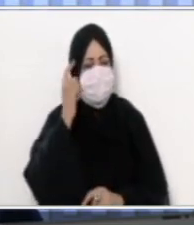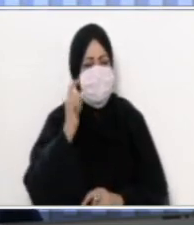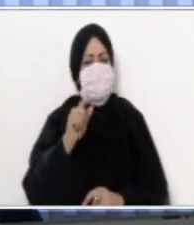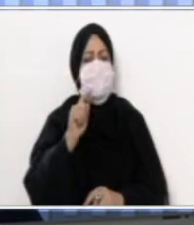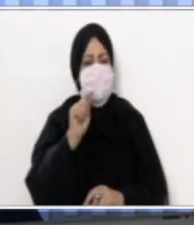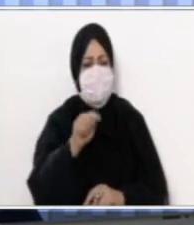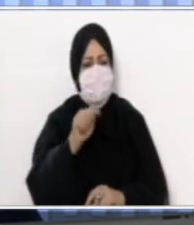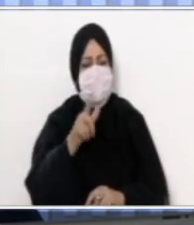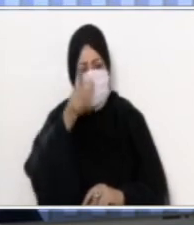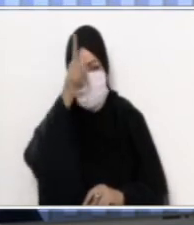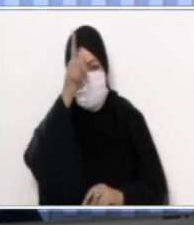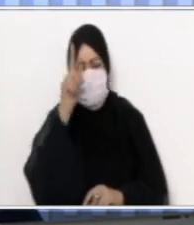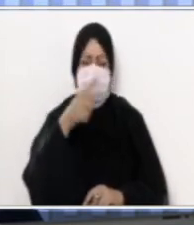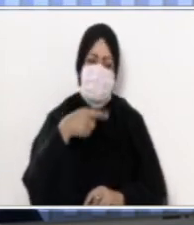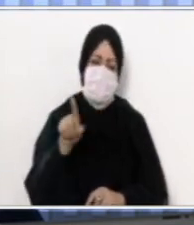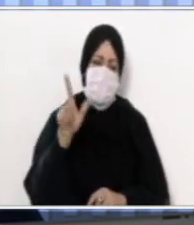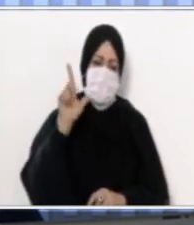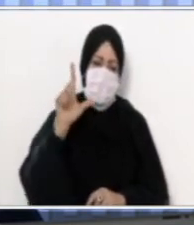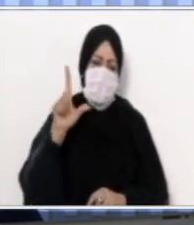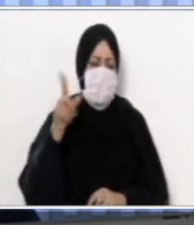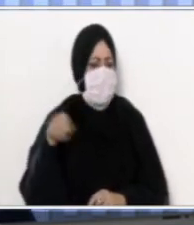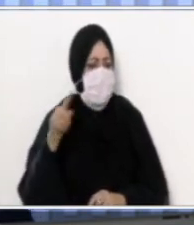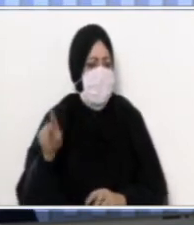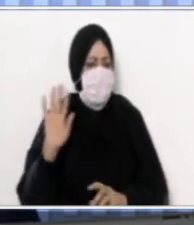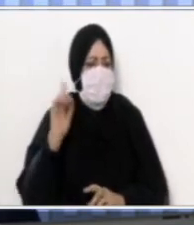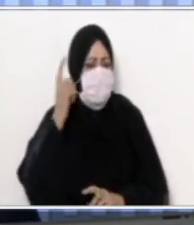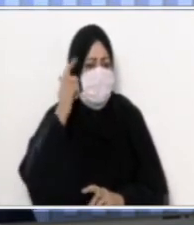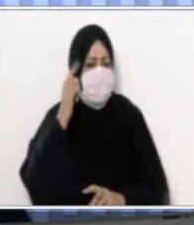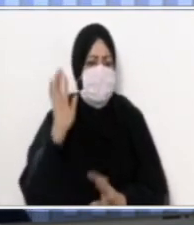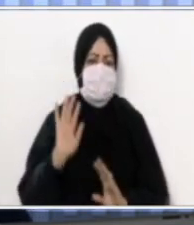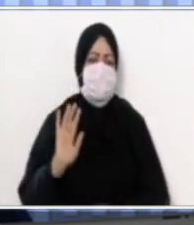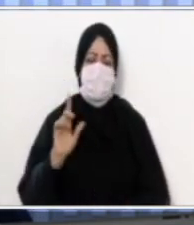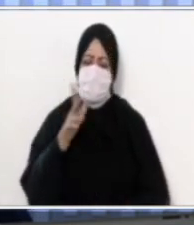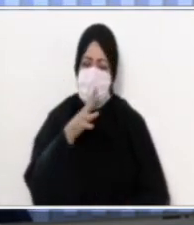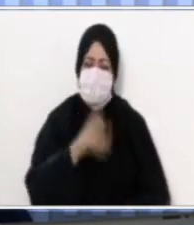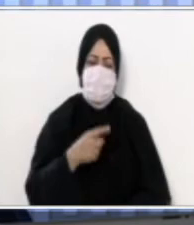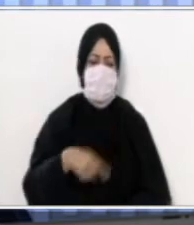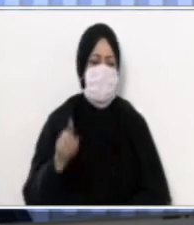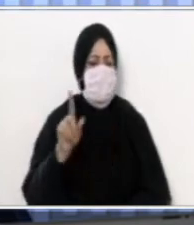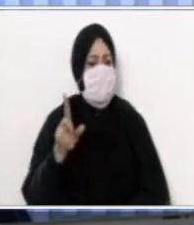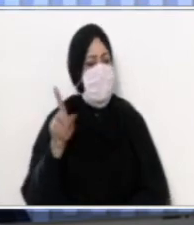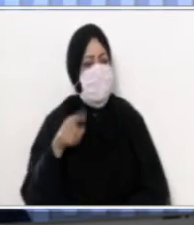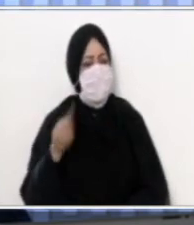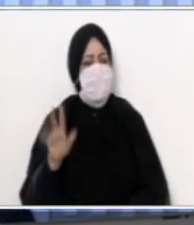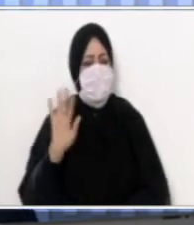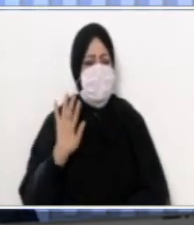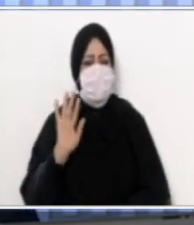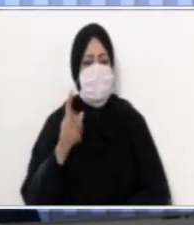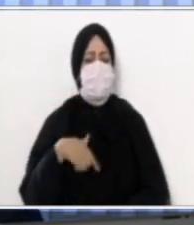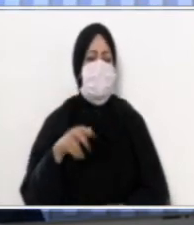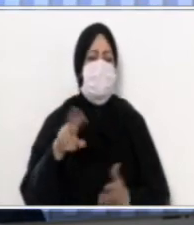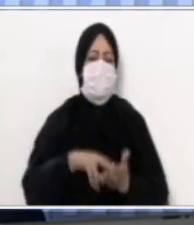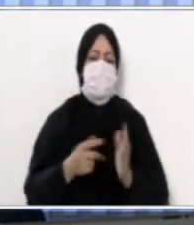نقدرش نقول الشيخ صح في ذلك، الشيخ الألباني صح في هذه المسألة أو خطأ، لأن نشوف توقيت